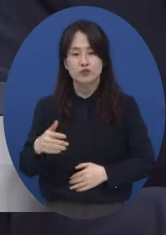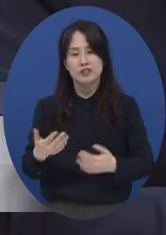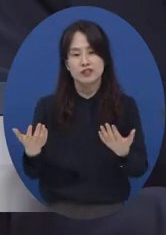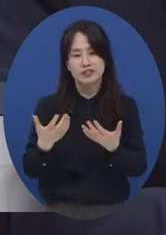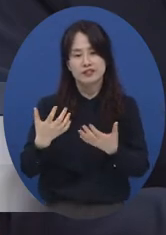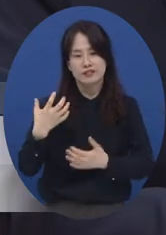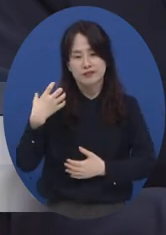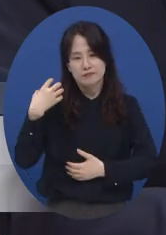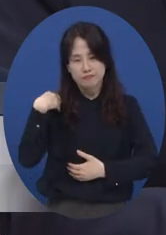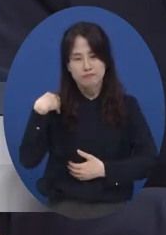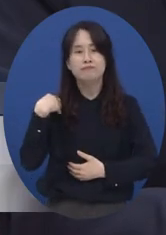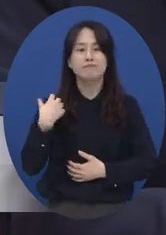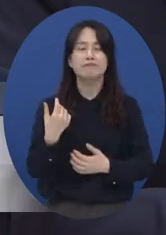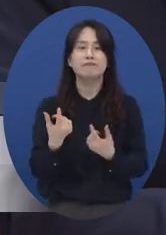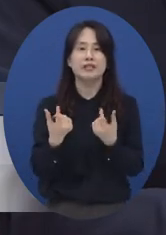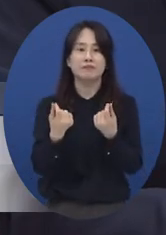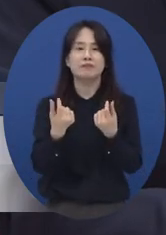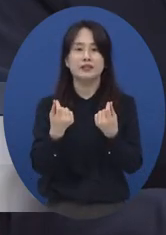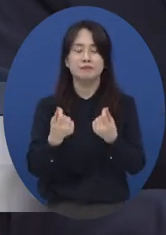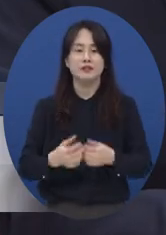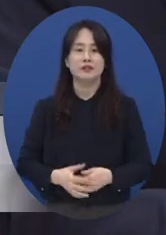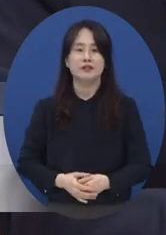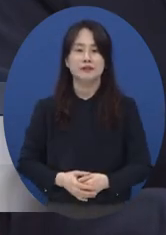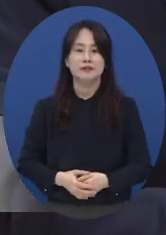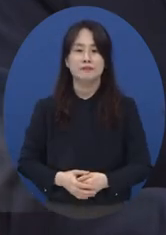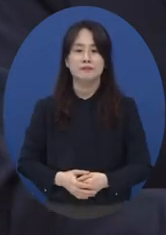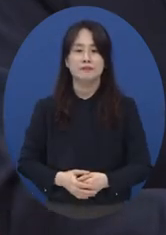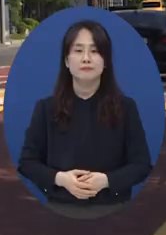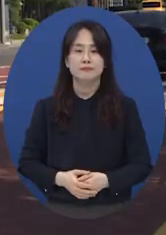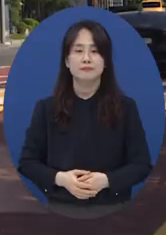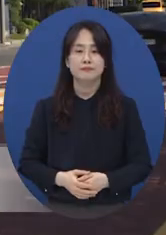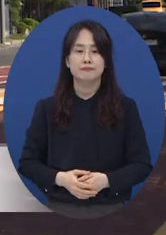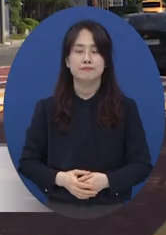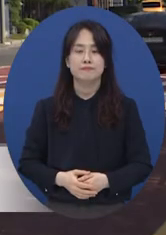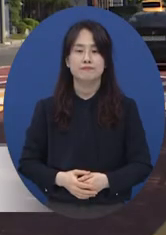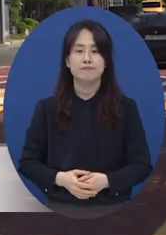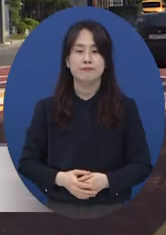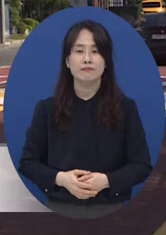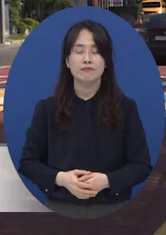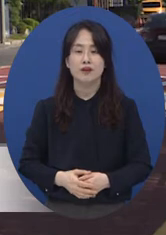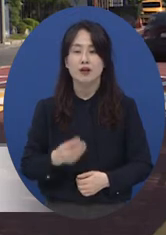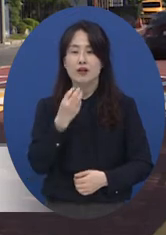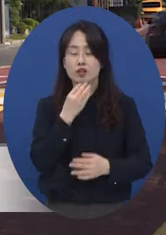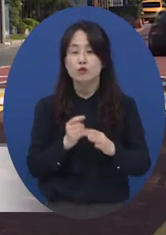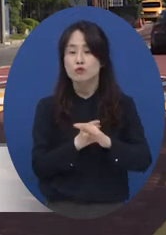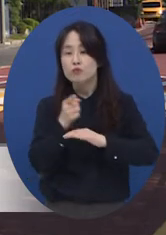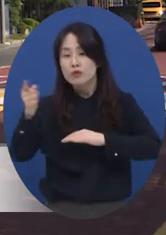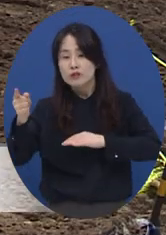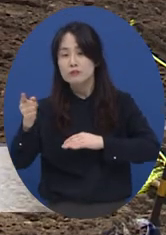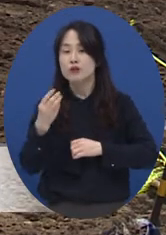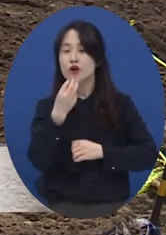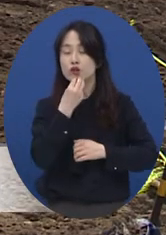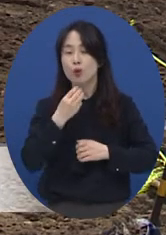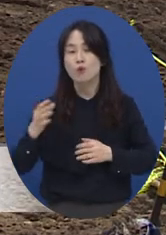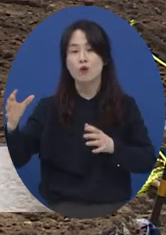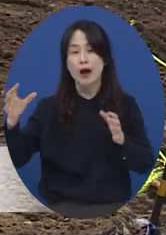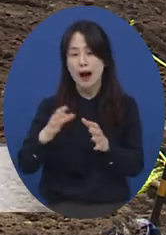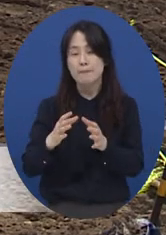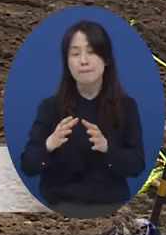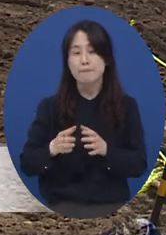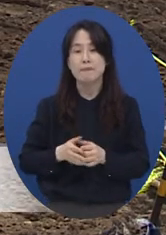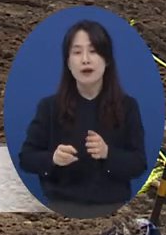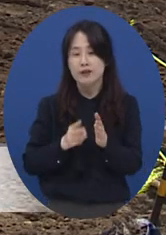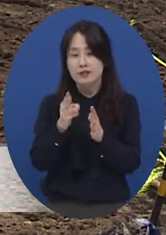지방자치가 가져가야 할 본연의 역할이 아닌가 싶습니다. 이로써 수도권 외곽에서 서울 도심의